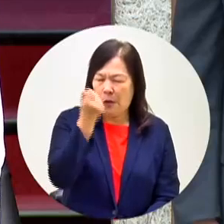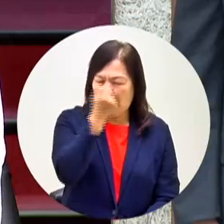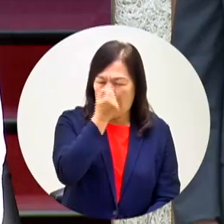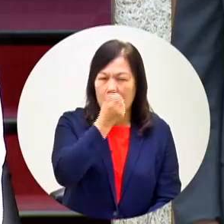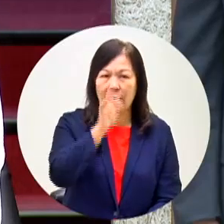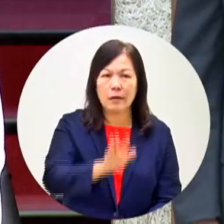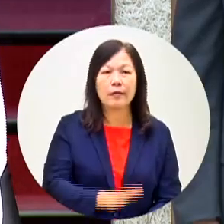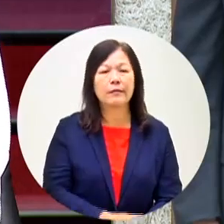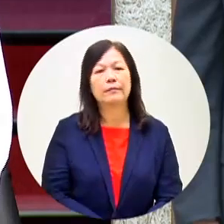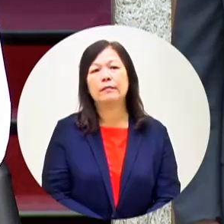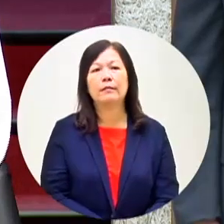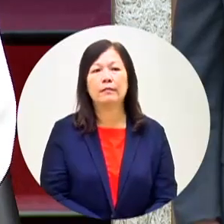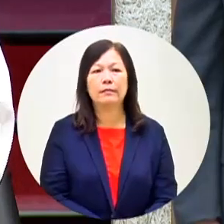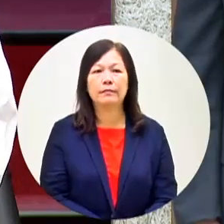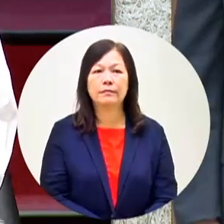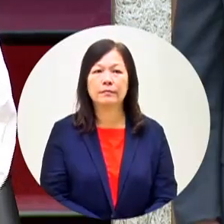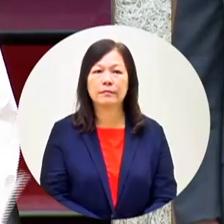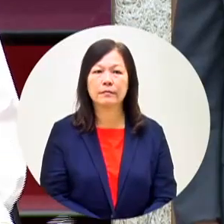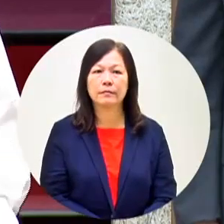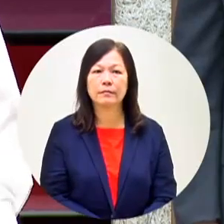了。